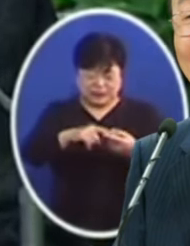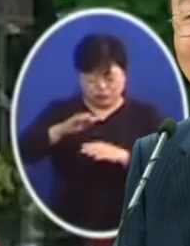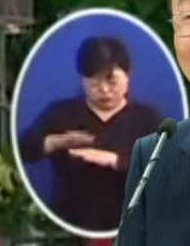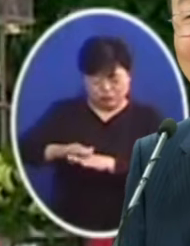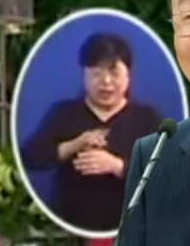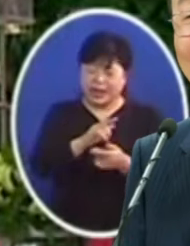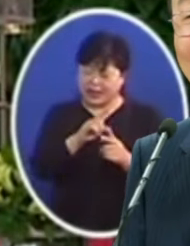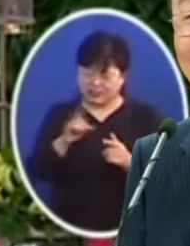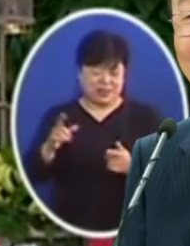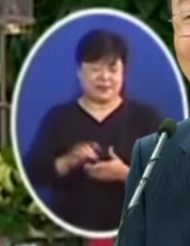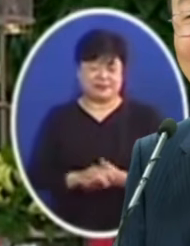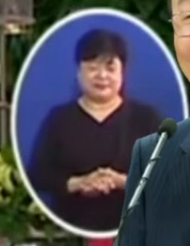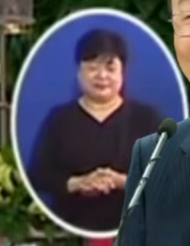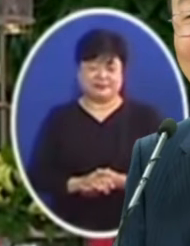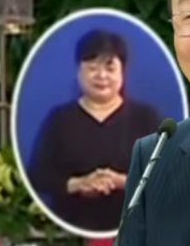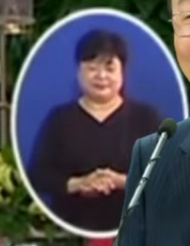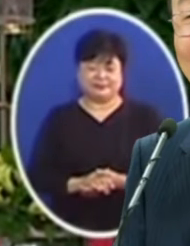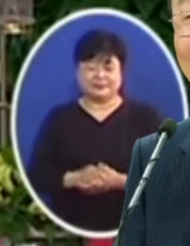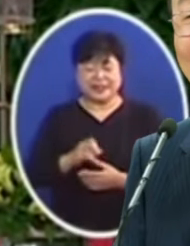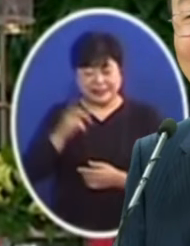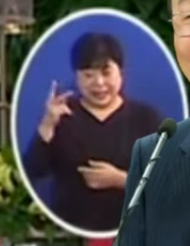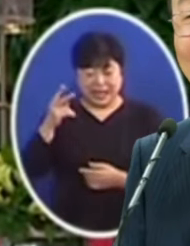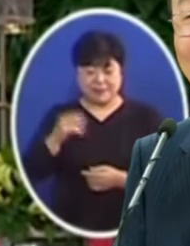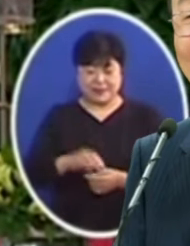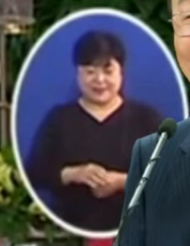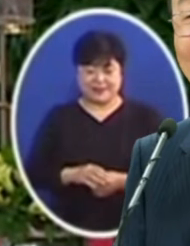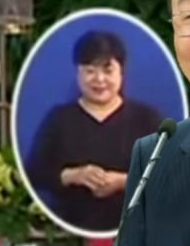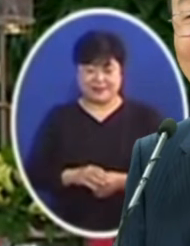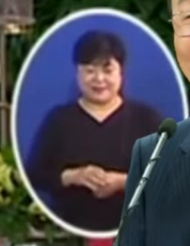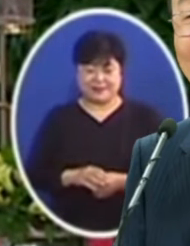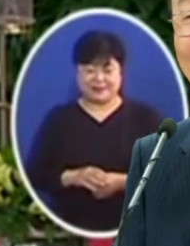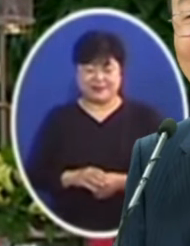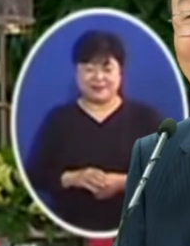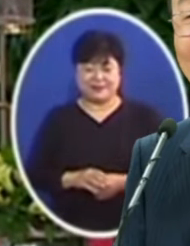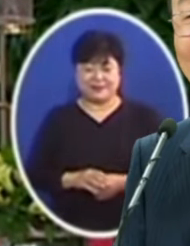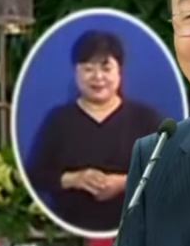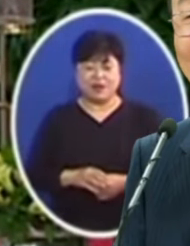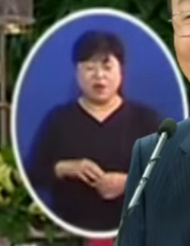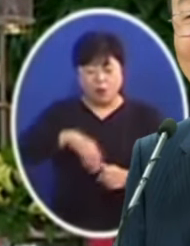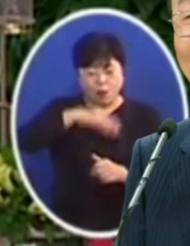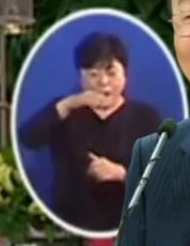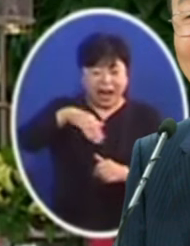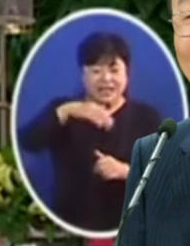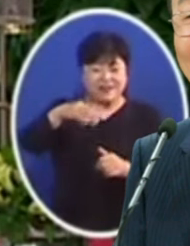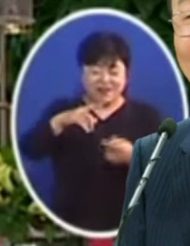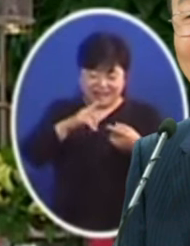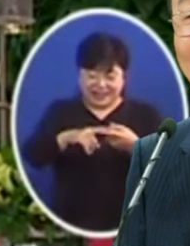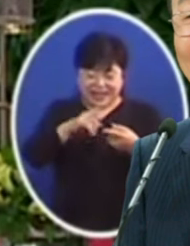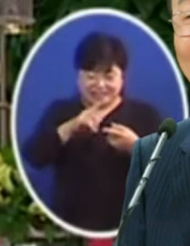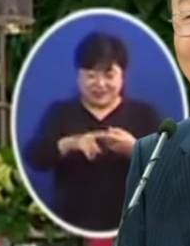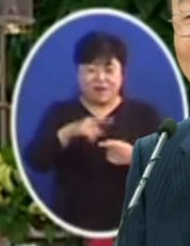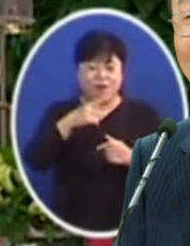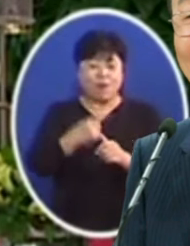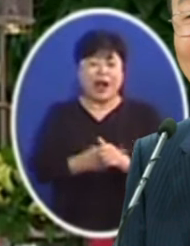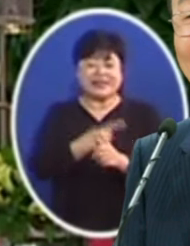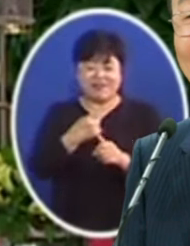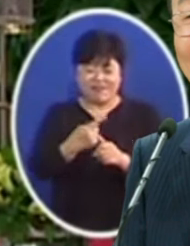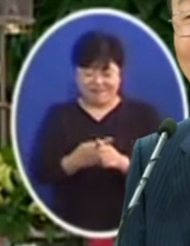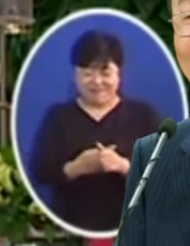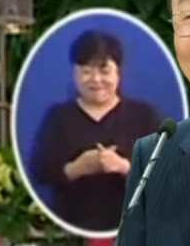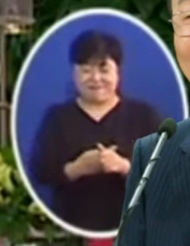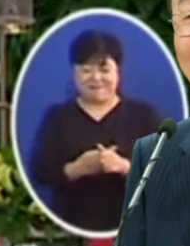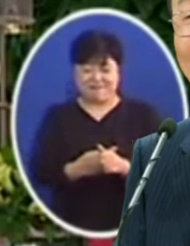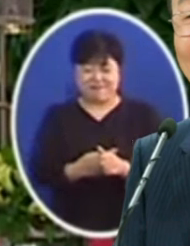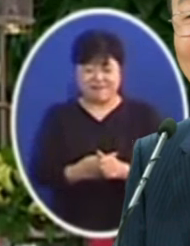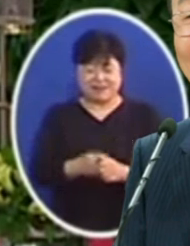것입니다. 저는 언젠가 텔레비전에서 방영하는 다큐멘터리 환경 스페셜이라는 것을 보고서 정말